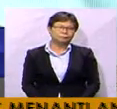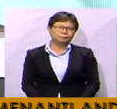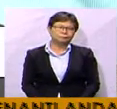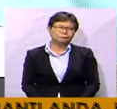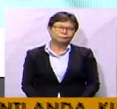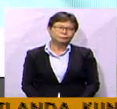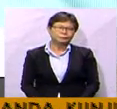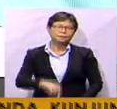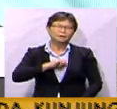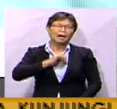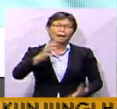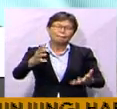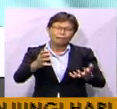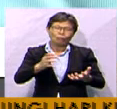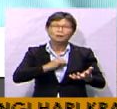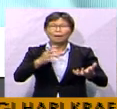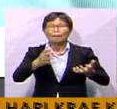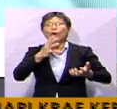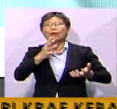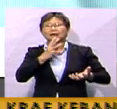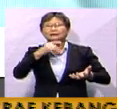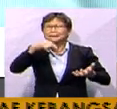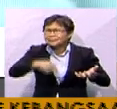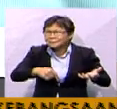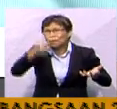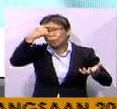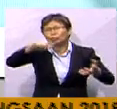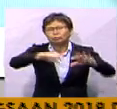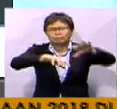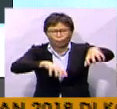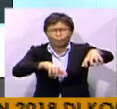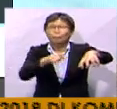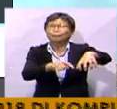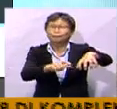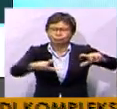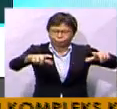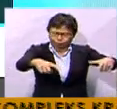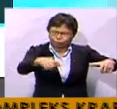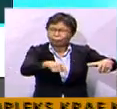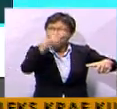Dan saya nak sebut di sini juga bahawa untuk kawasan